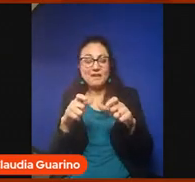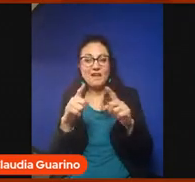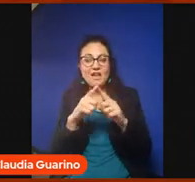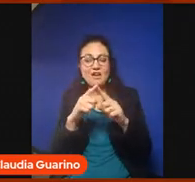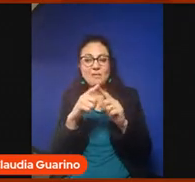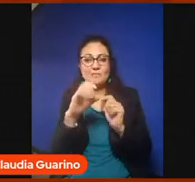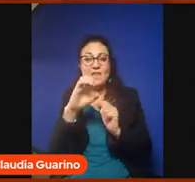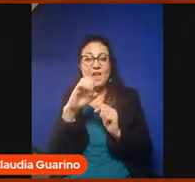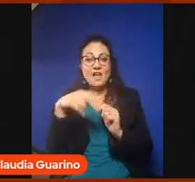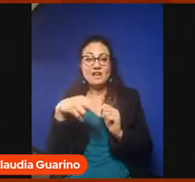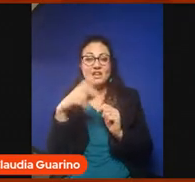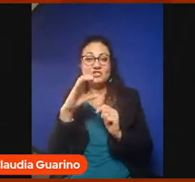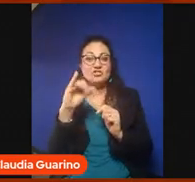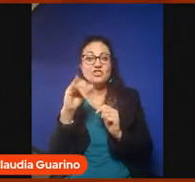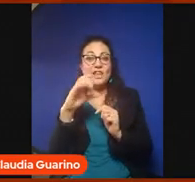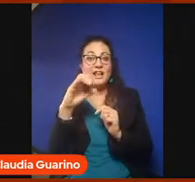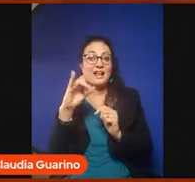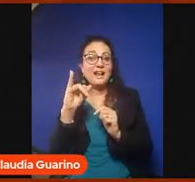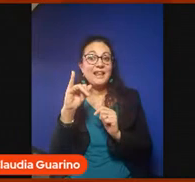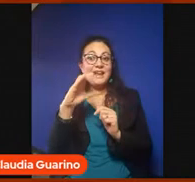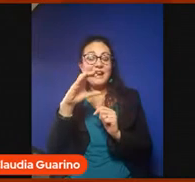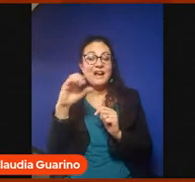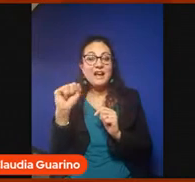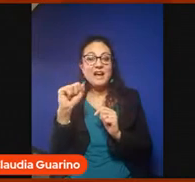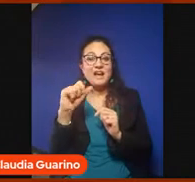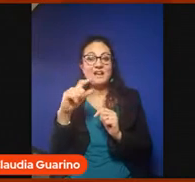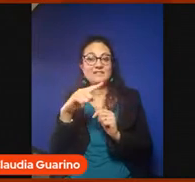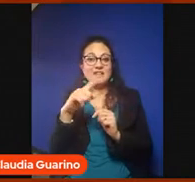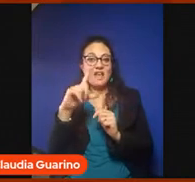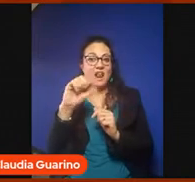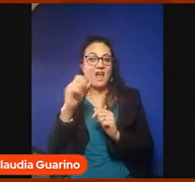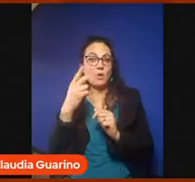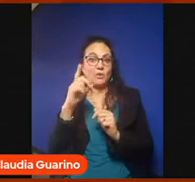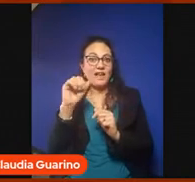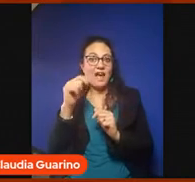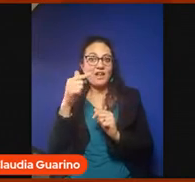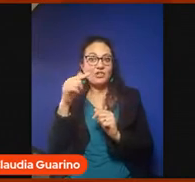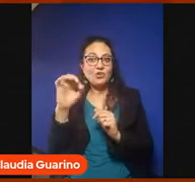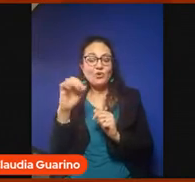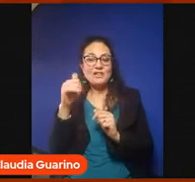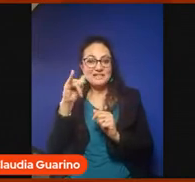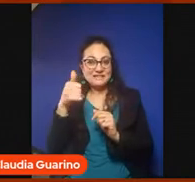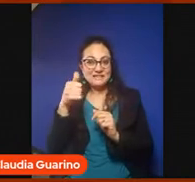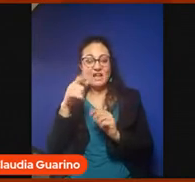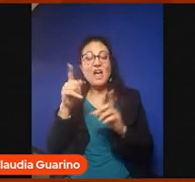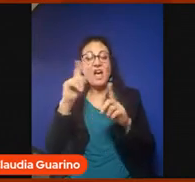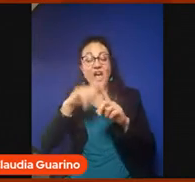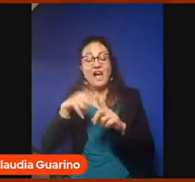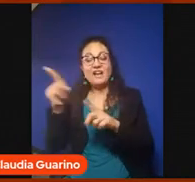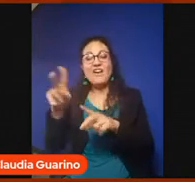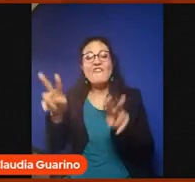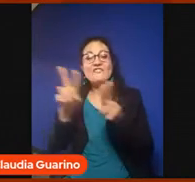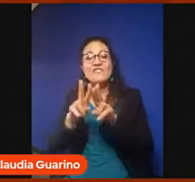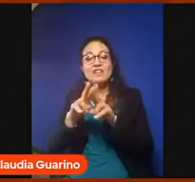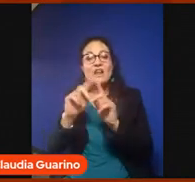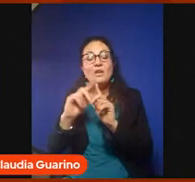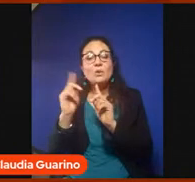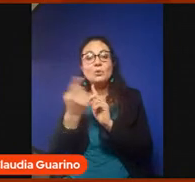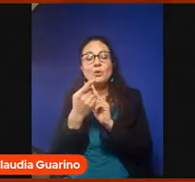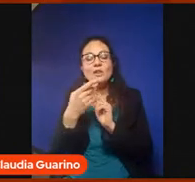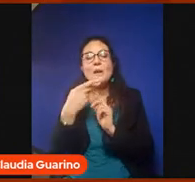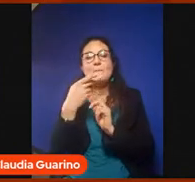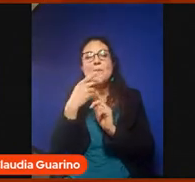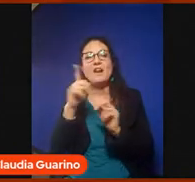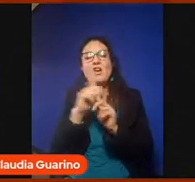l'enciclica Laudato Si, ma anche la Fratelli Tutti, alla fine parla di giustizia.